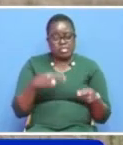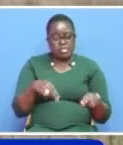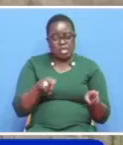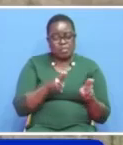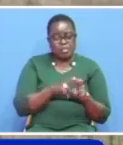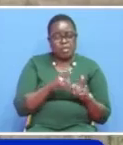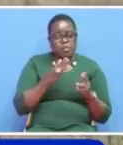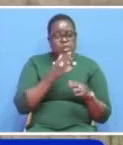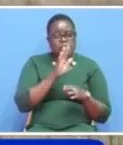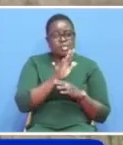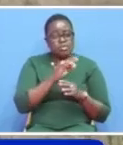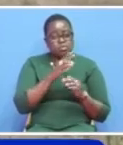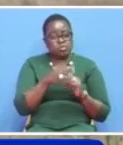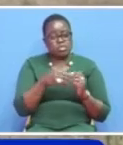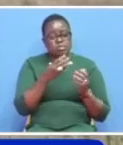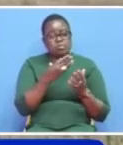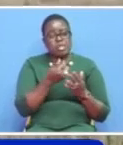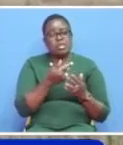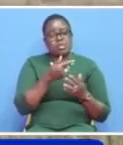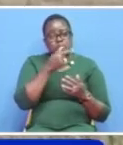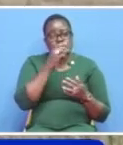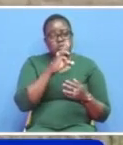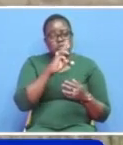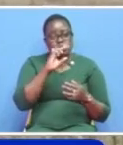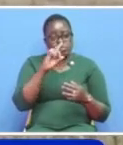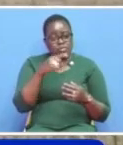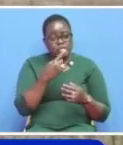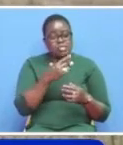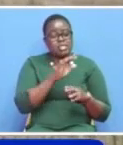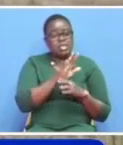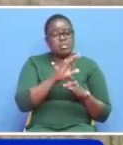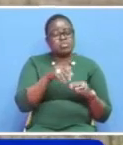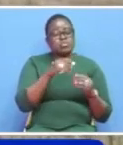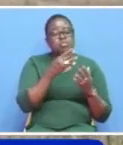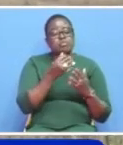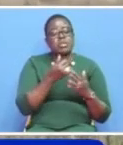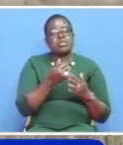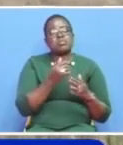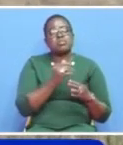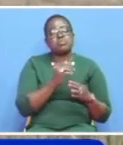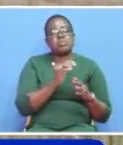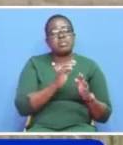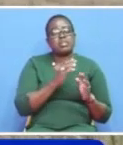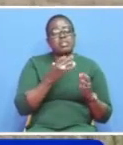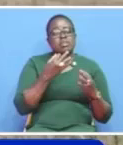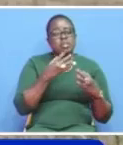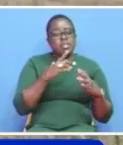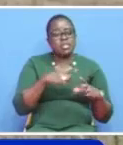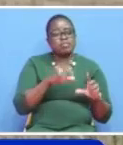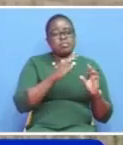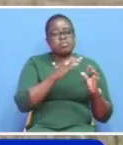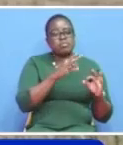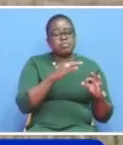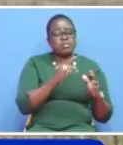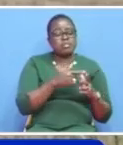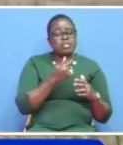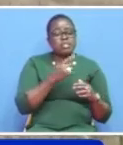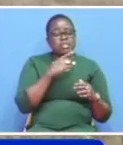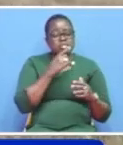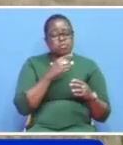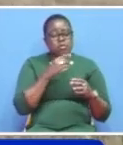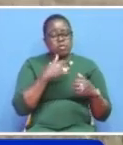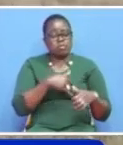enda umyembesa nungu nye inambie wanu umyembesa nike enda nilekwe na nasi ndi umya ni hati ya uwo nela na isi ni ati ya uwe statement ya